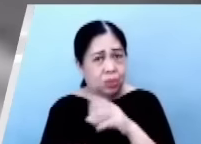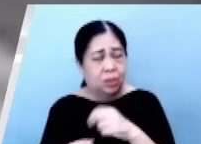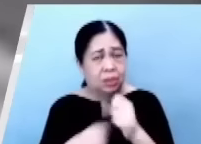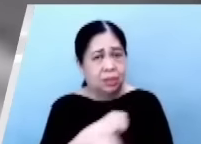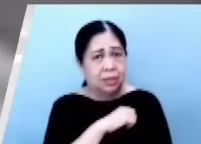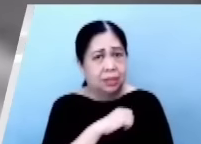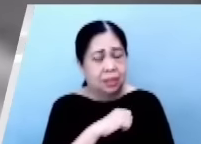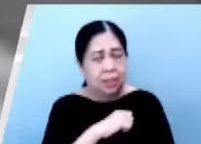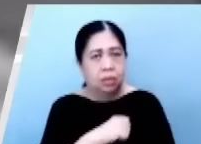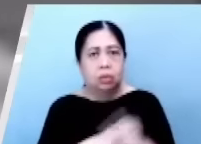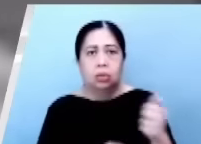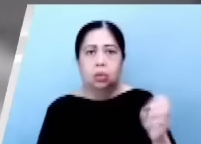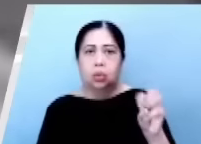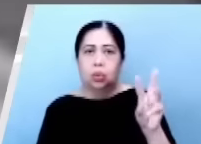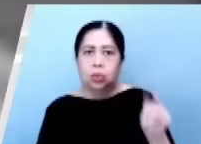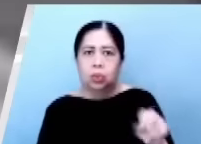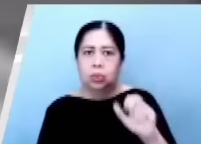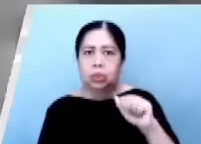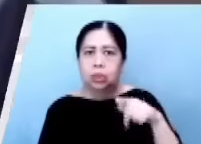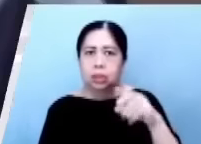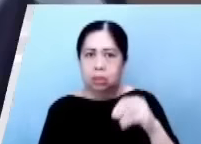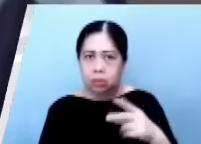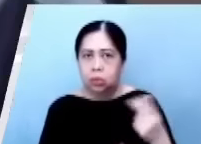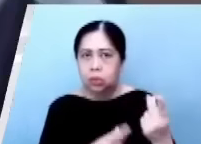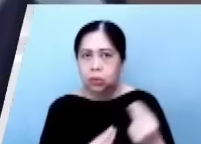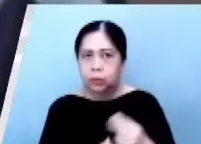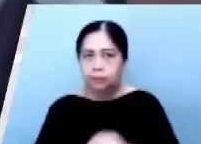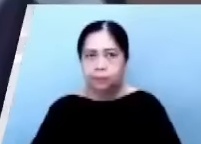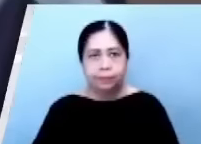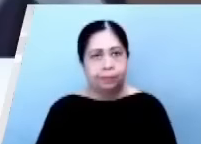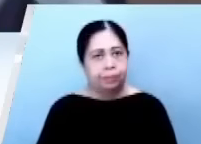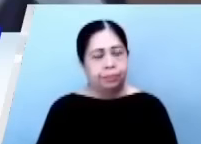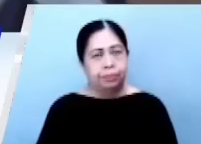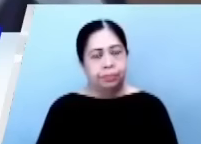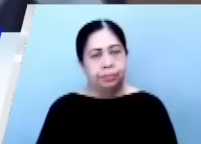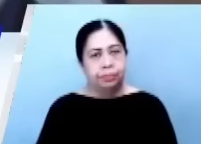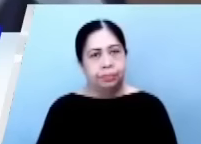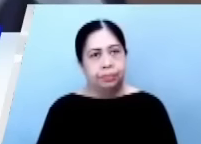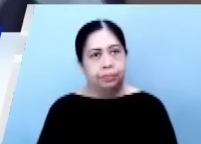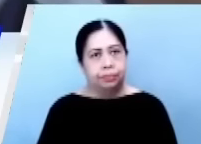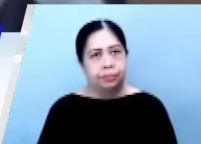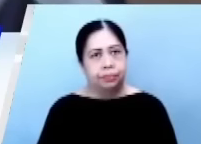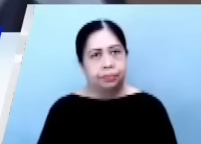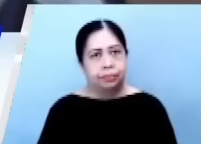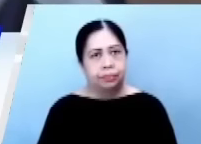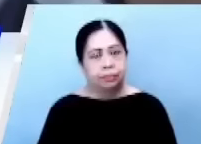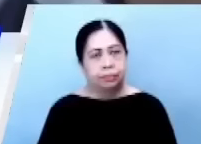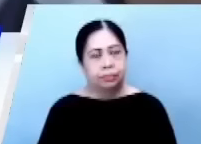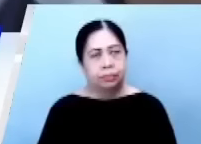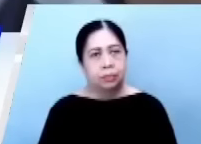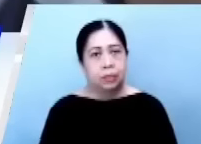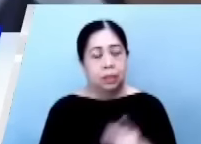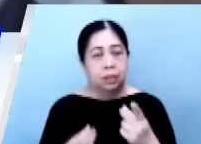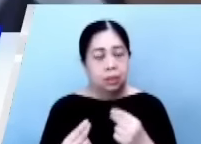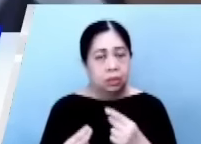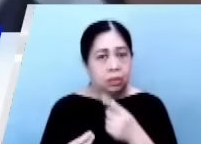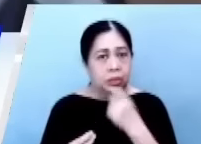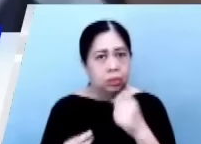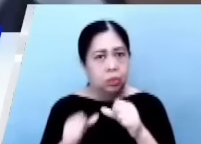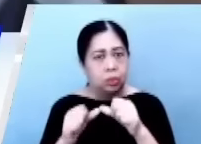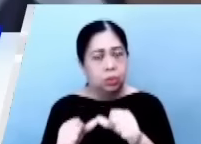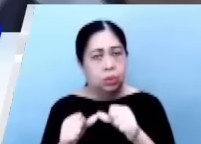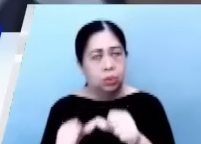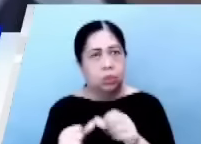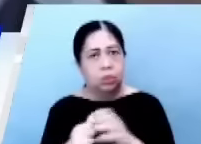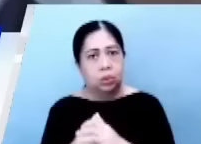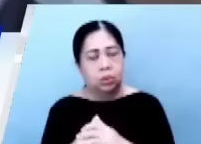mismo mga apo pala niya ang may pakana. Hindi lang patutulugin si lola, si sistema ang ganon dahil tuloy-tuloy yung